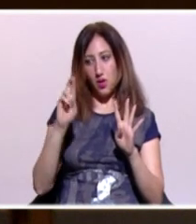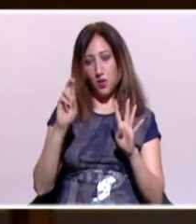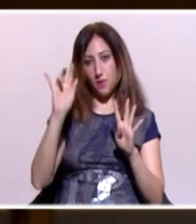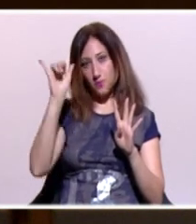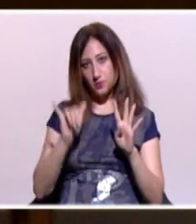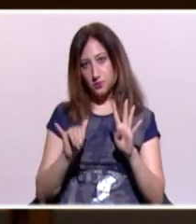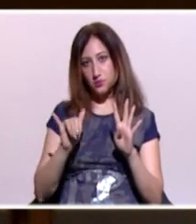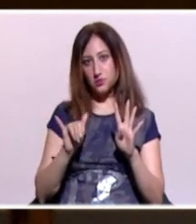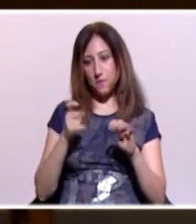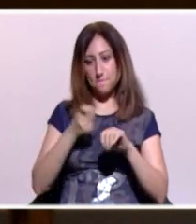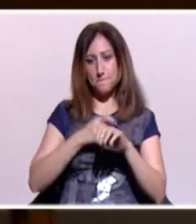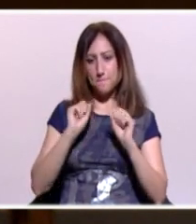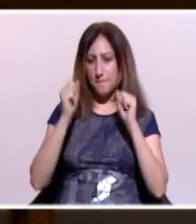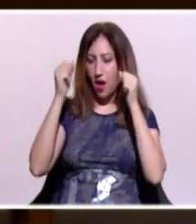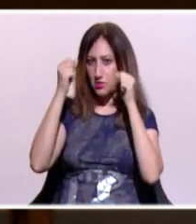المتعصب،